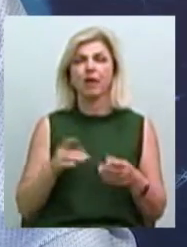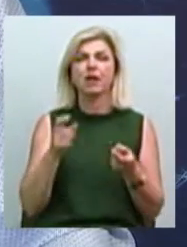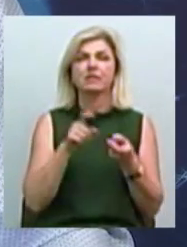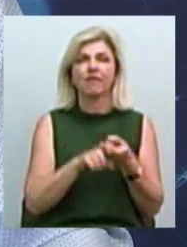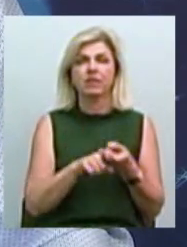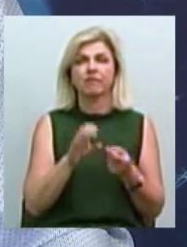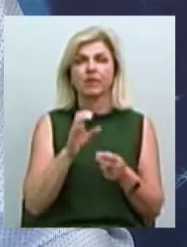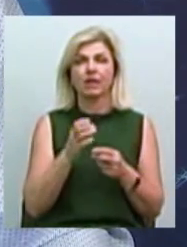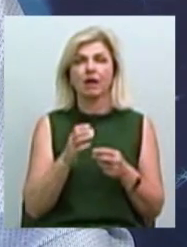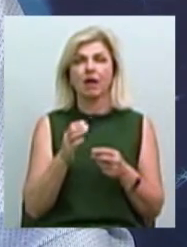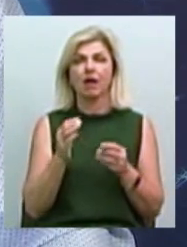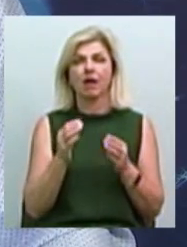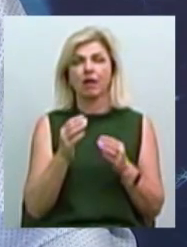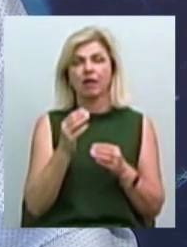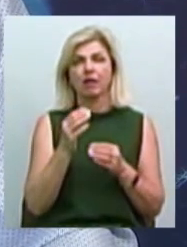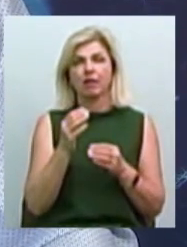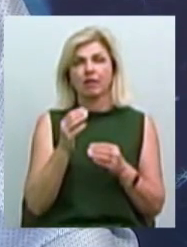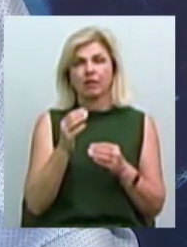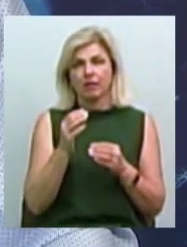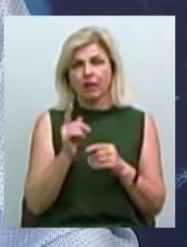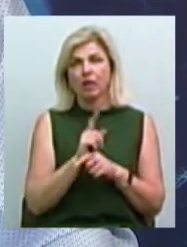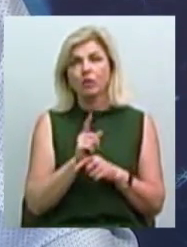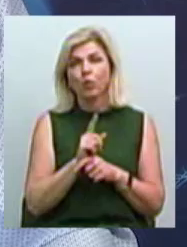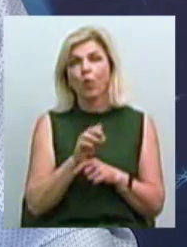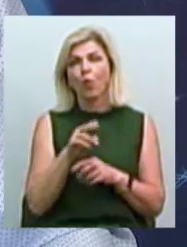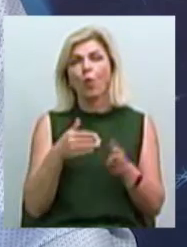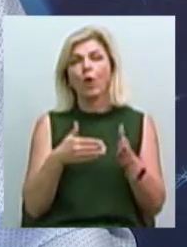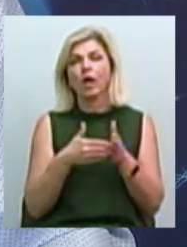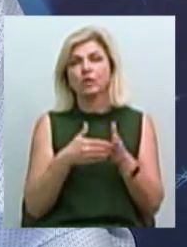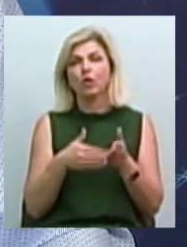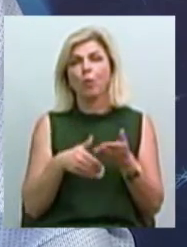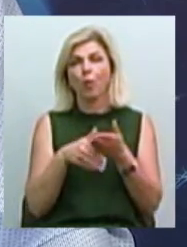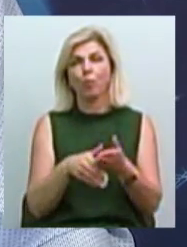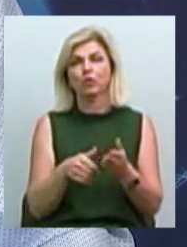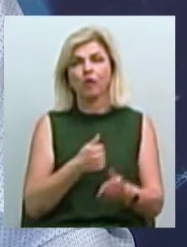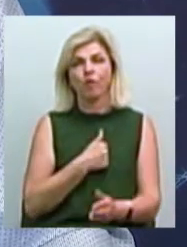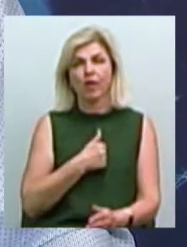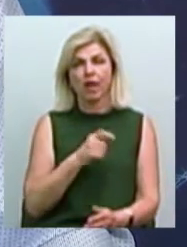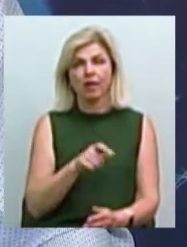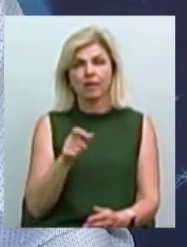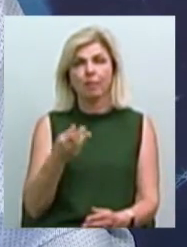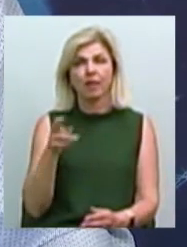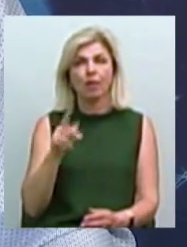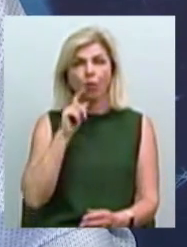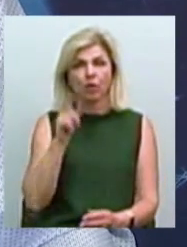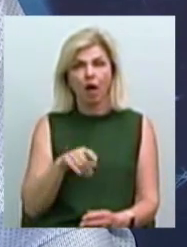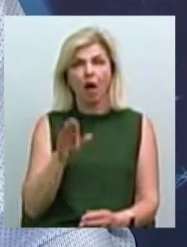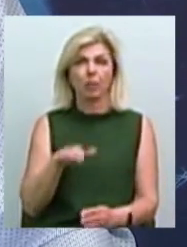определенный маленький стоп-лосс по ограничению помощи военной для Украины, а потом